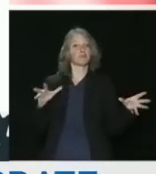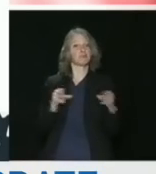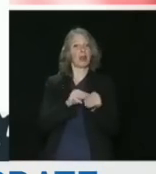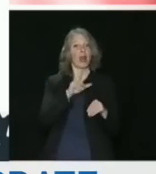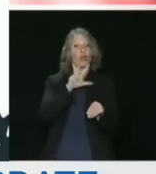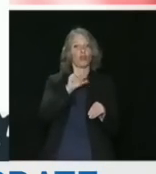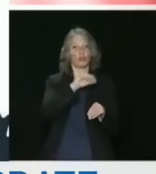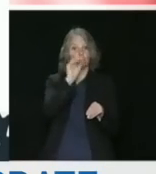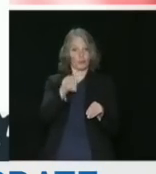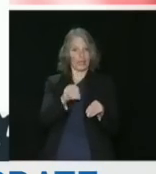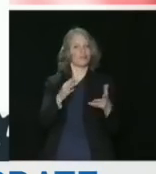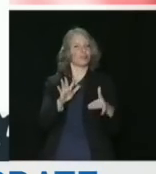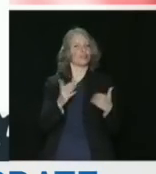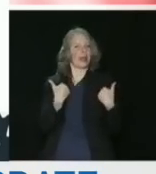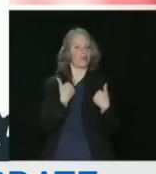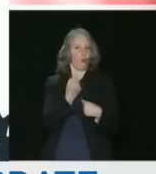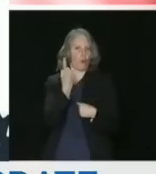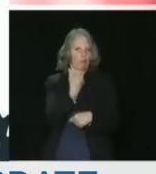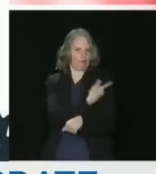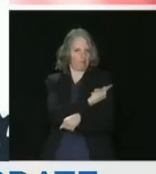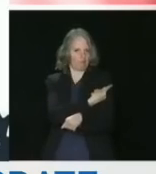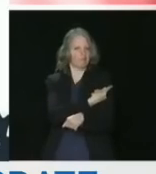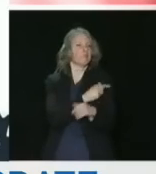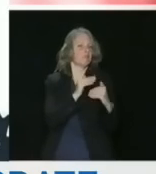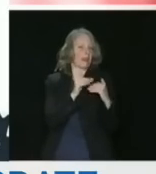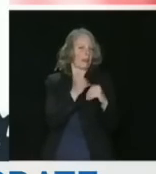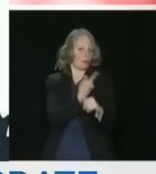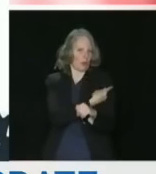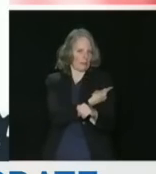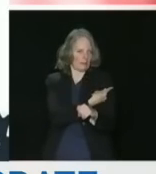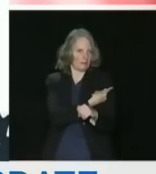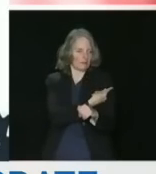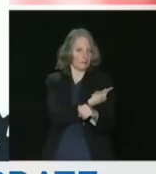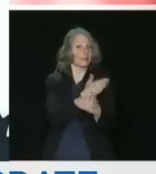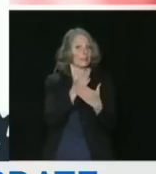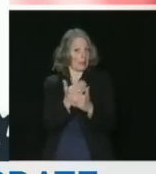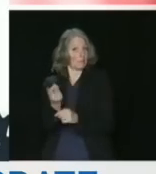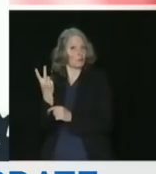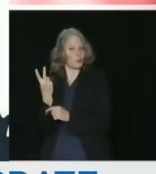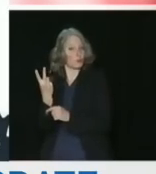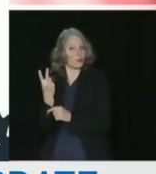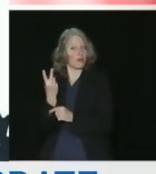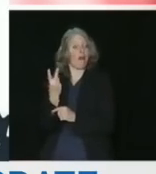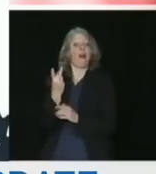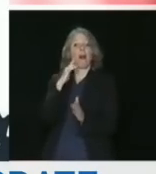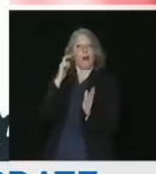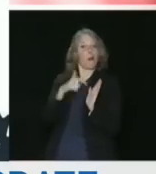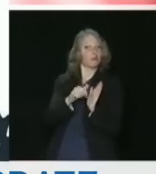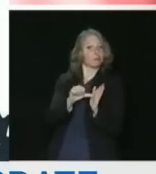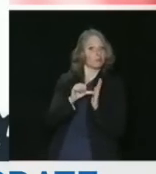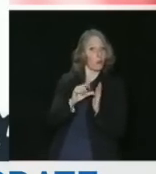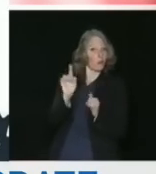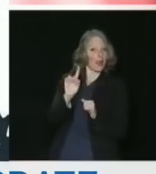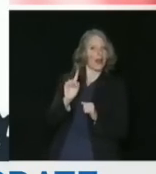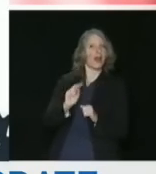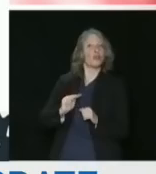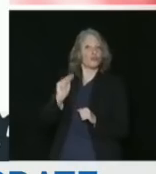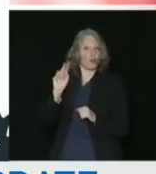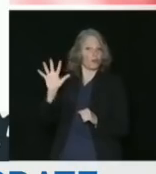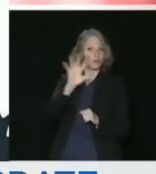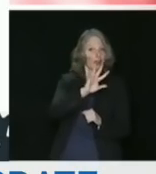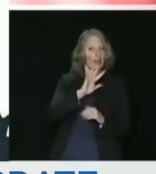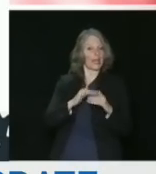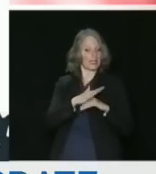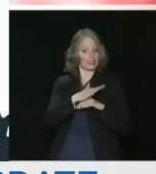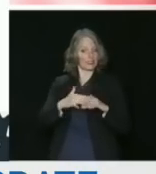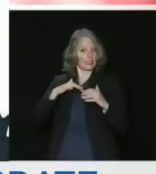adults la with at least COVID-19. one dose of À noter que COVID-19 les vaccine. collectivités autochtones et les Notably, territoires ont fait Indigenous d'excellents communities and progrès the pour territories have augmenter la made